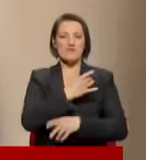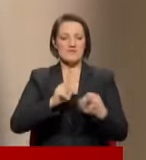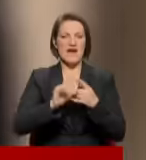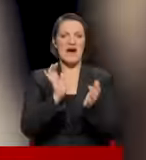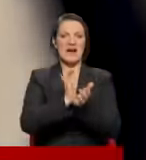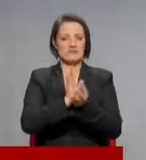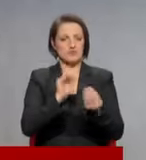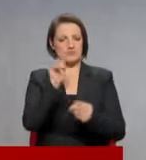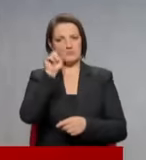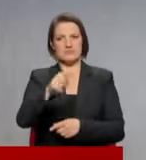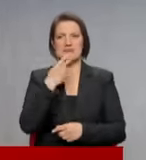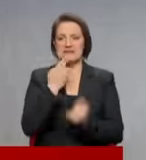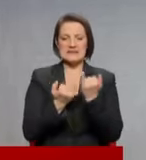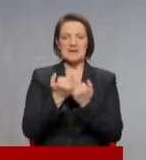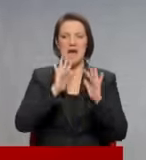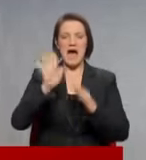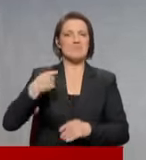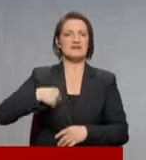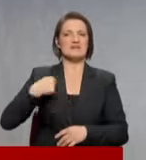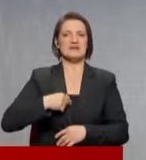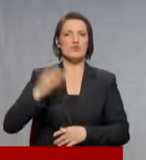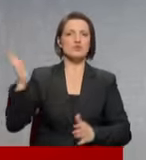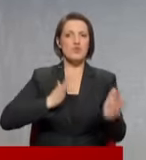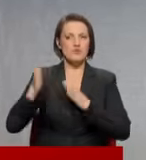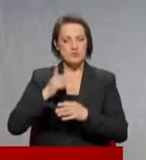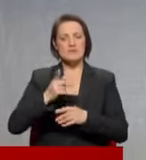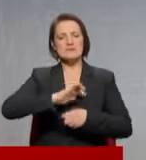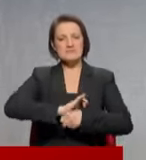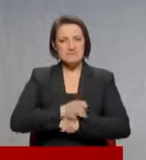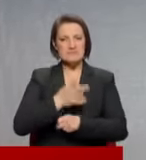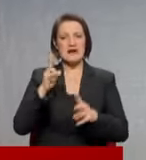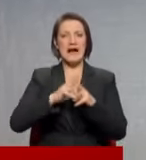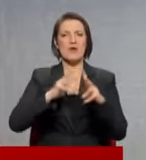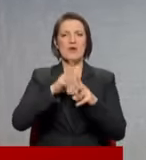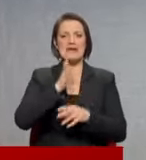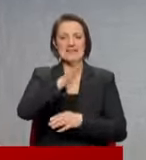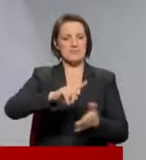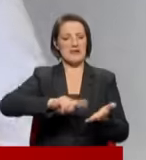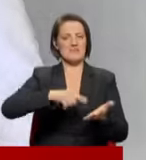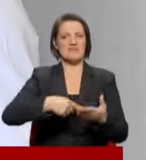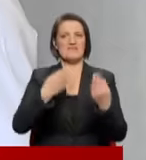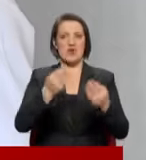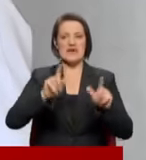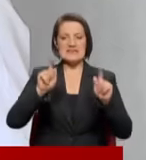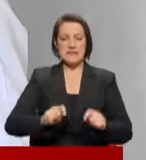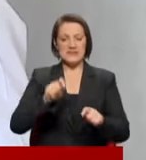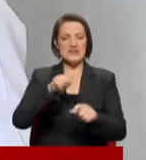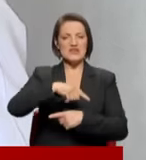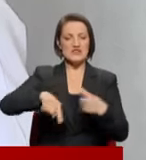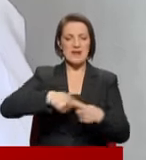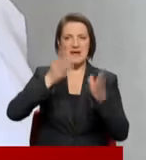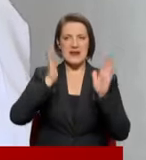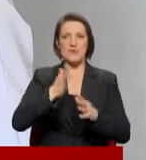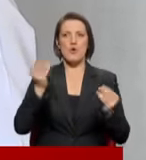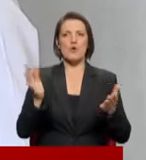ve ailesini suçladı. Kız kardeşim her pazartesi darp edildiğimiz, şiddete uğradığımız karakola gidip imza veriyor. Yaptıkları işlemlere